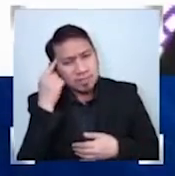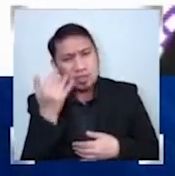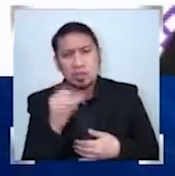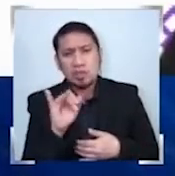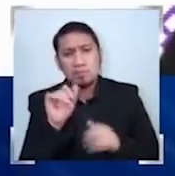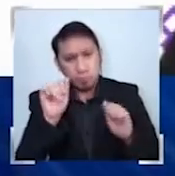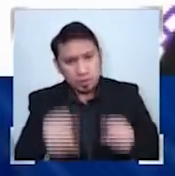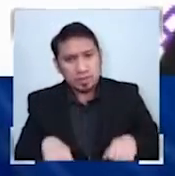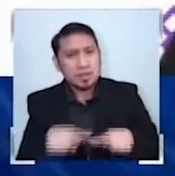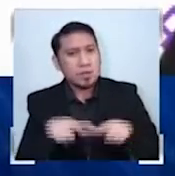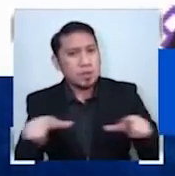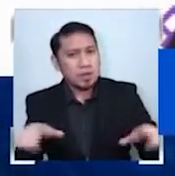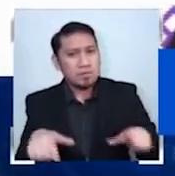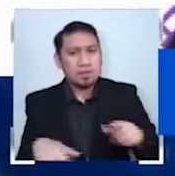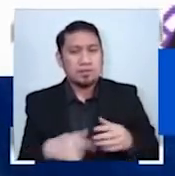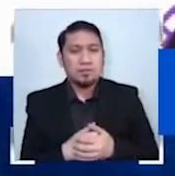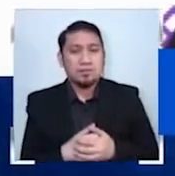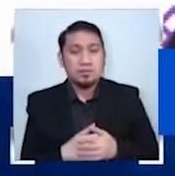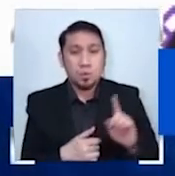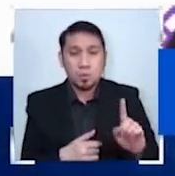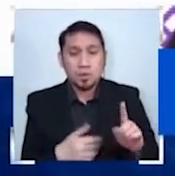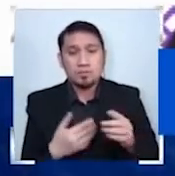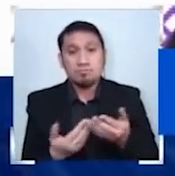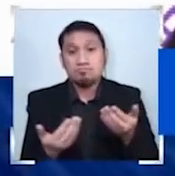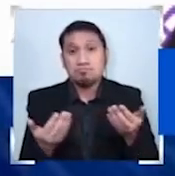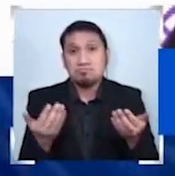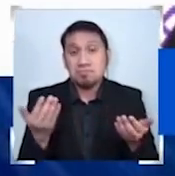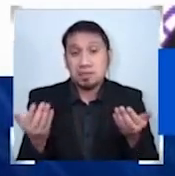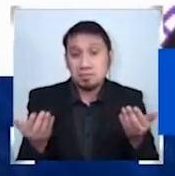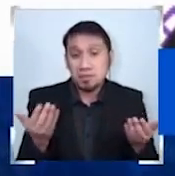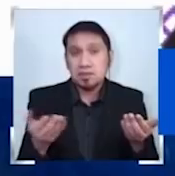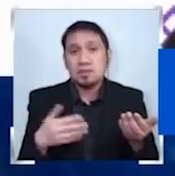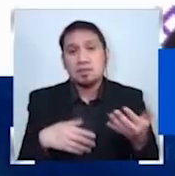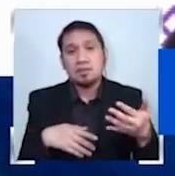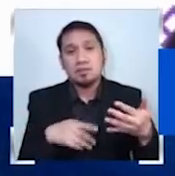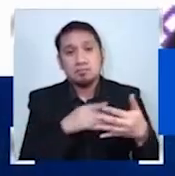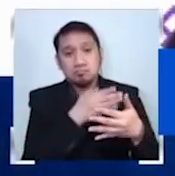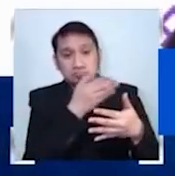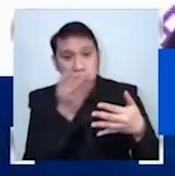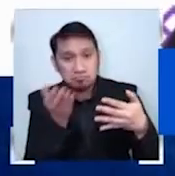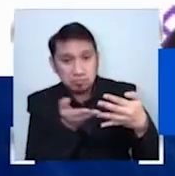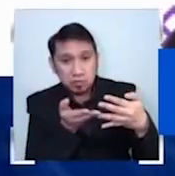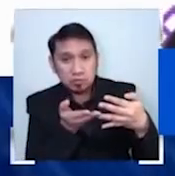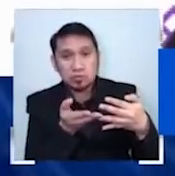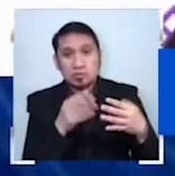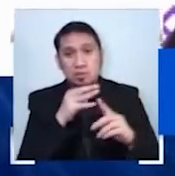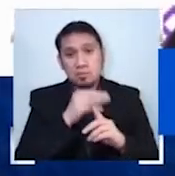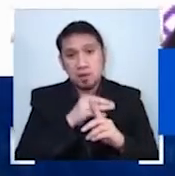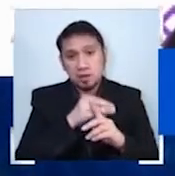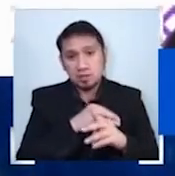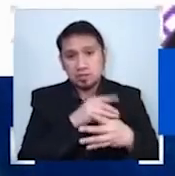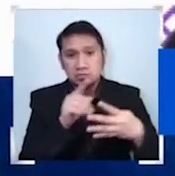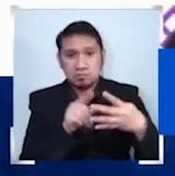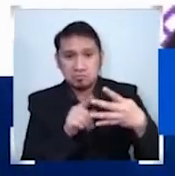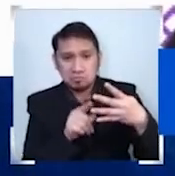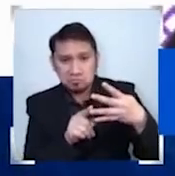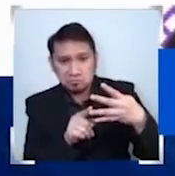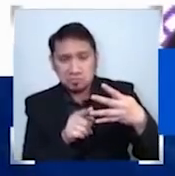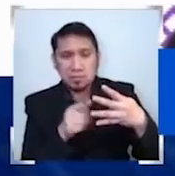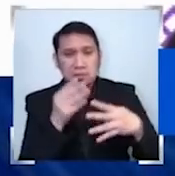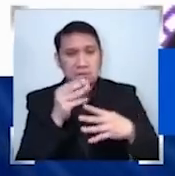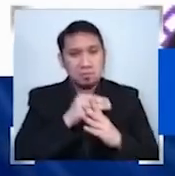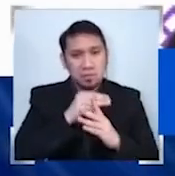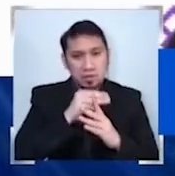by second or middle of, second week or middle of March. No? And we expect that to be that